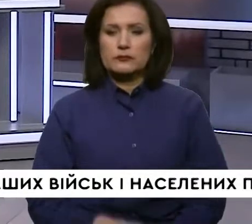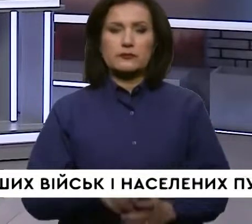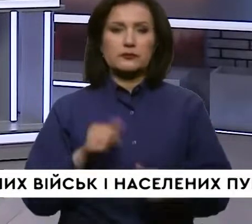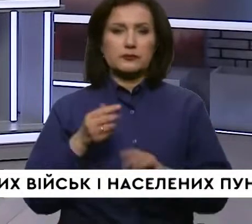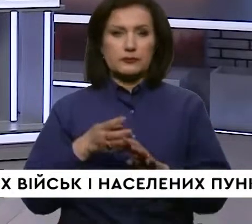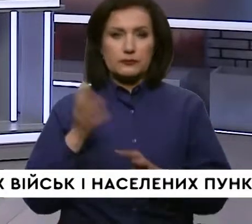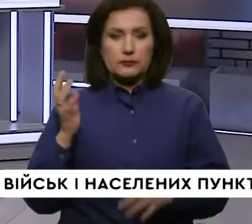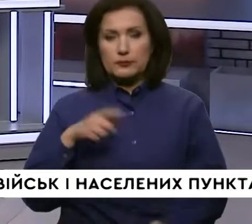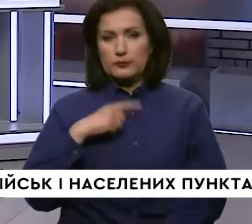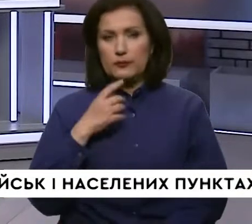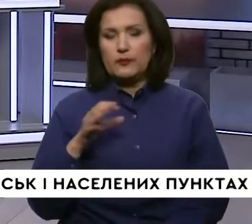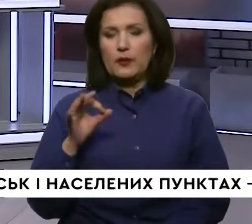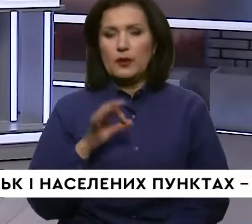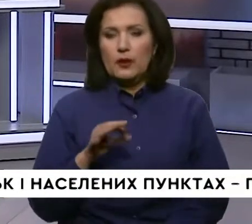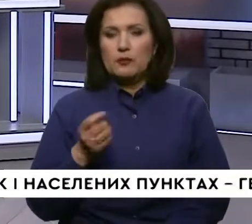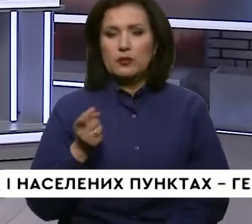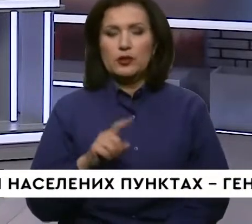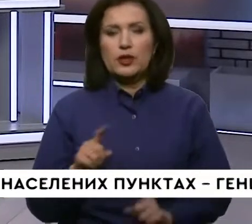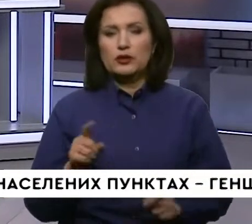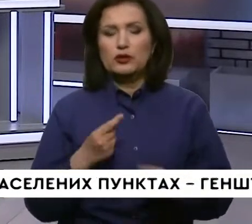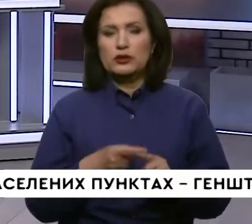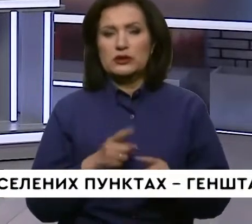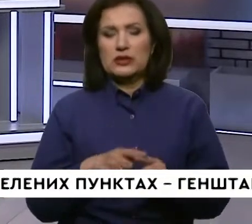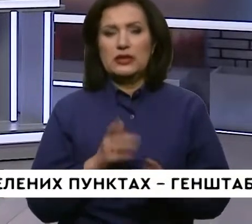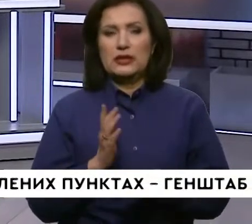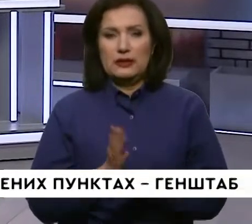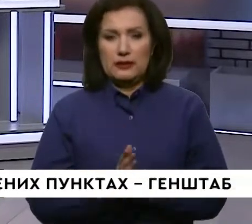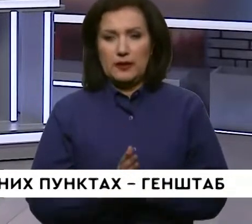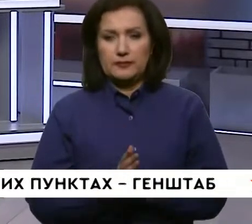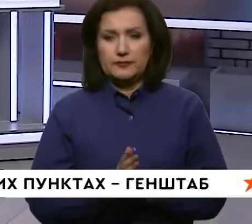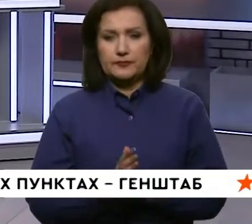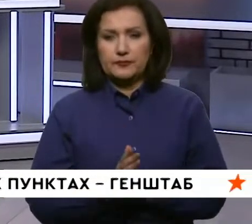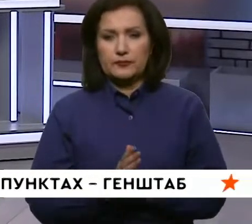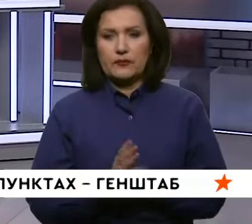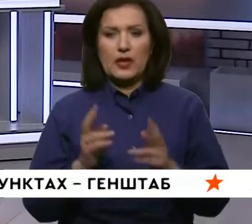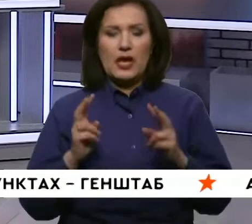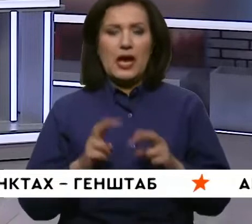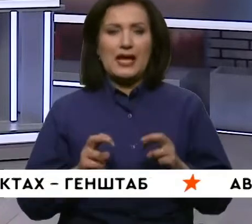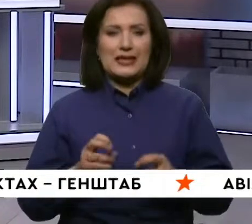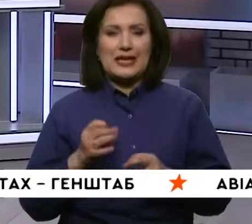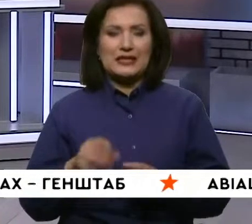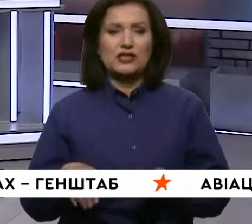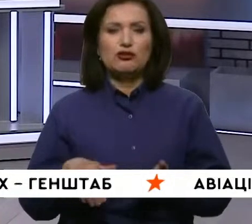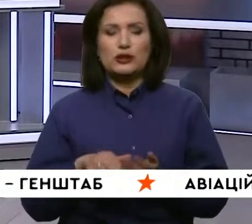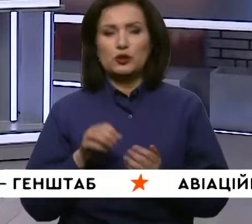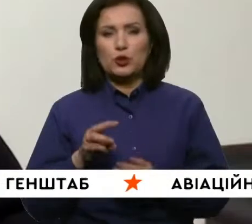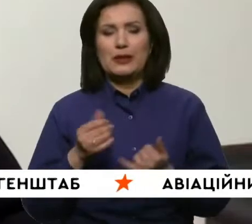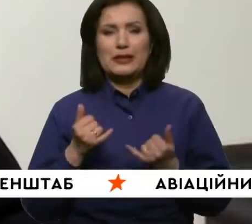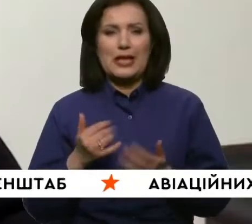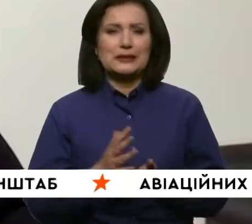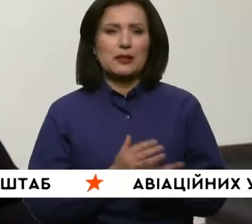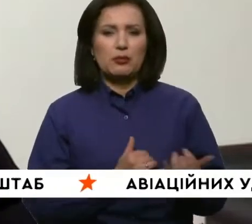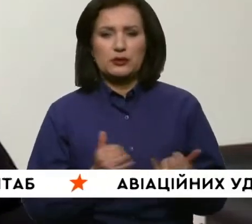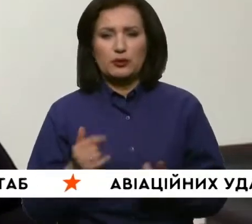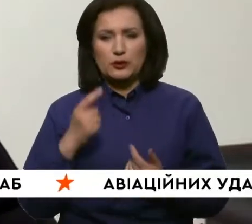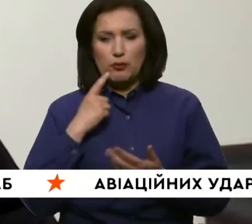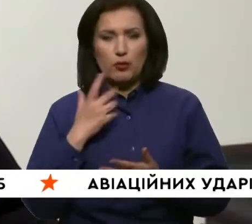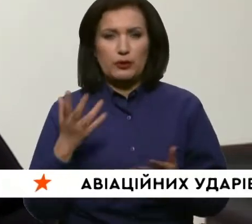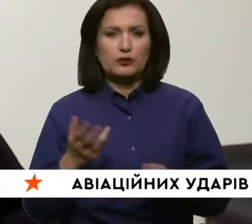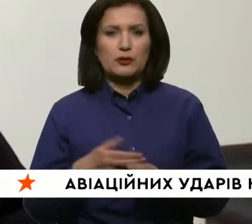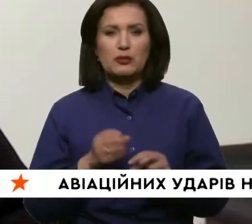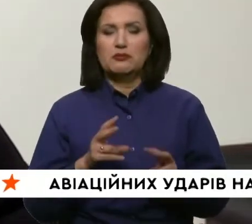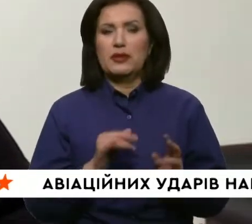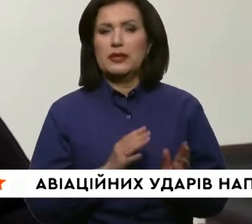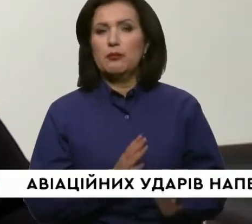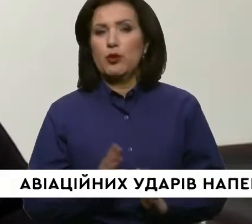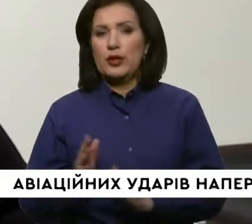В першу чергу ми говоримо про те, що це є аналітичний інструмент для забезпечення публічної безпеки